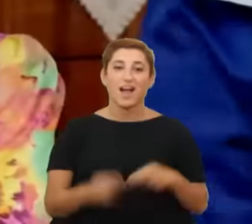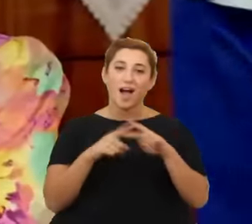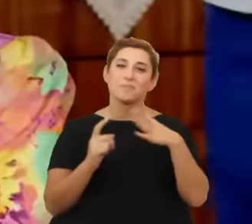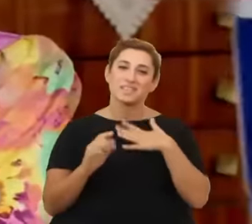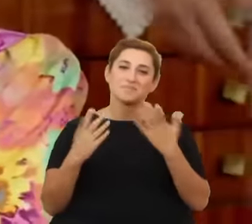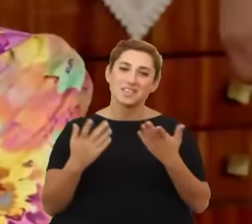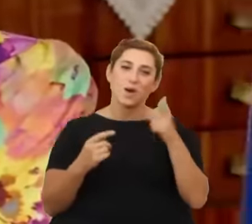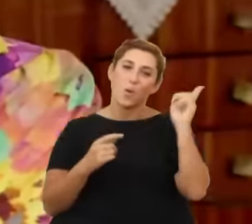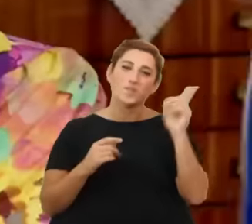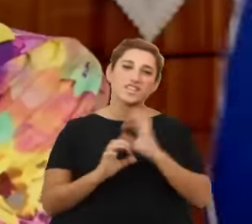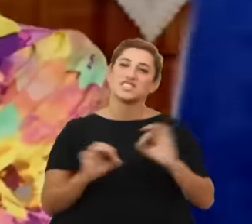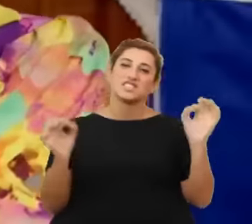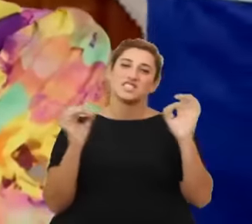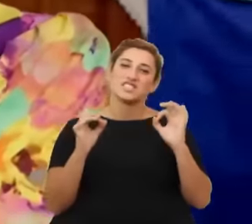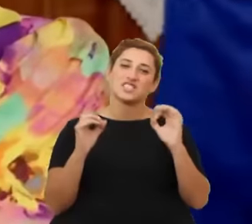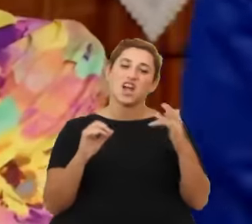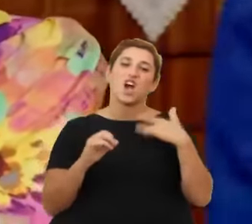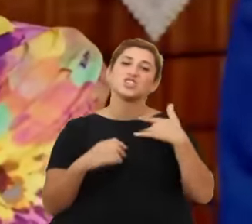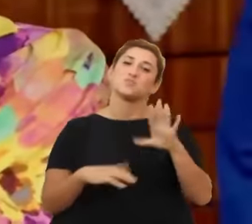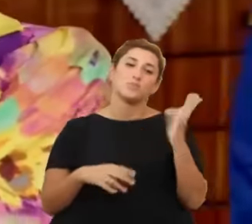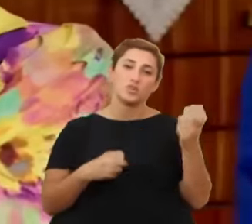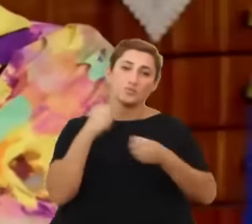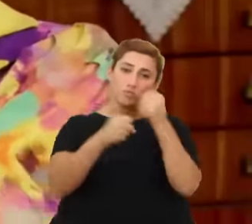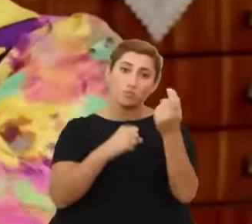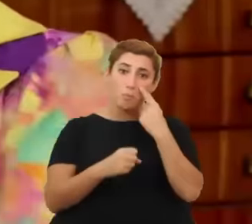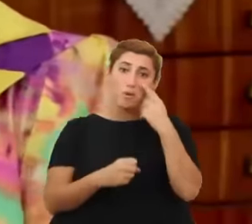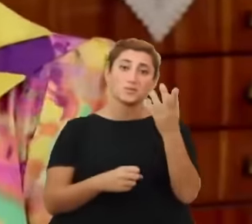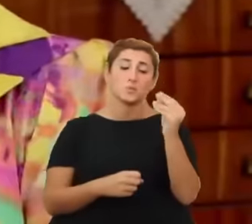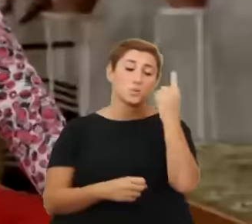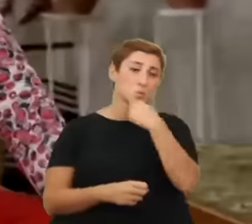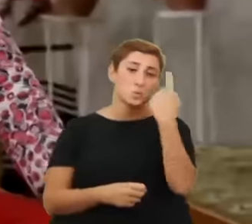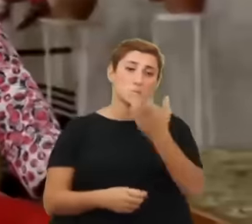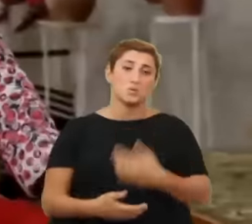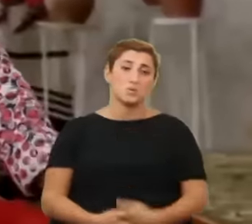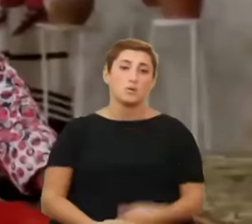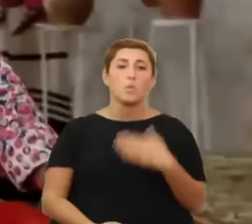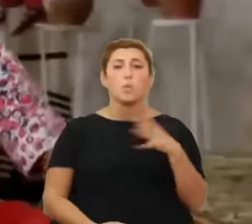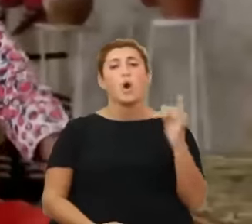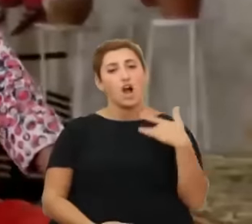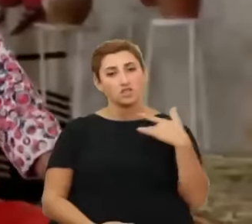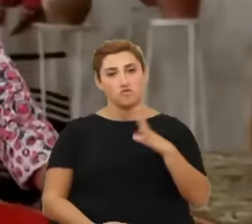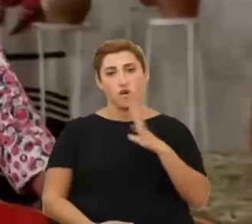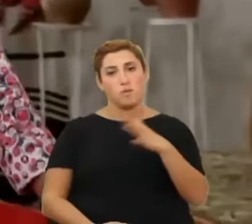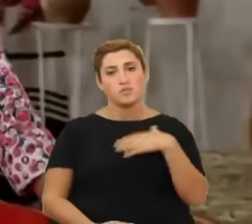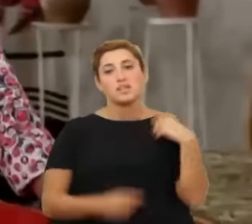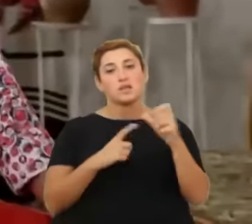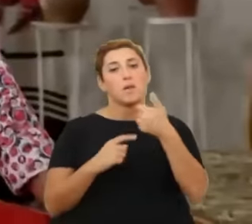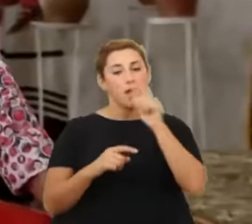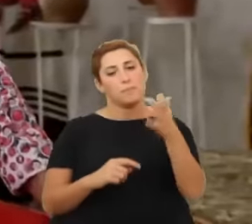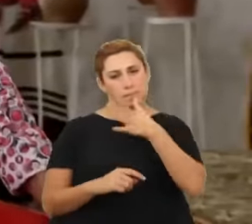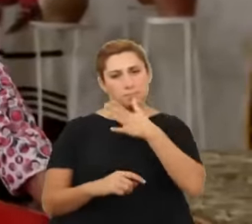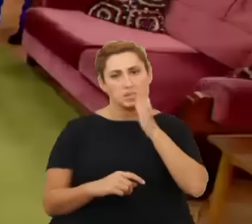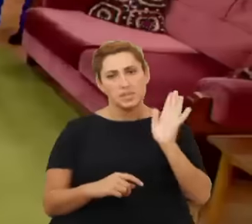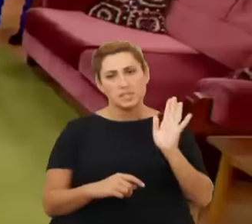Ahmetciğim yani o da hiç acı babış yani. Nasıl kurmuş baksana çocuğun gözüne. Yok, acımış anne. Sami abiyi